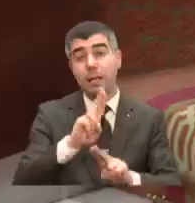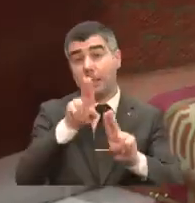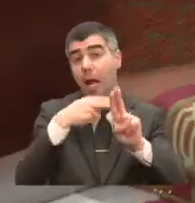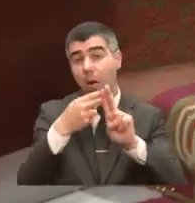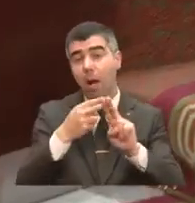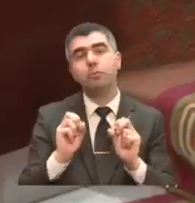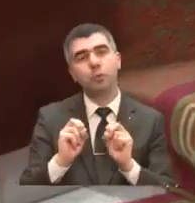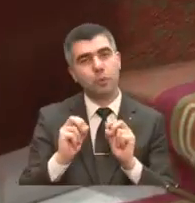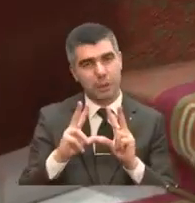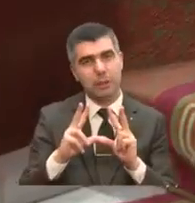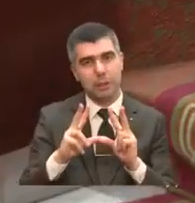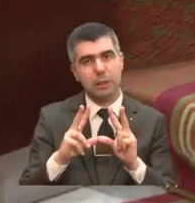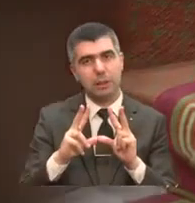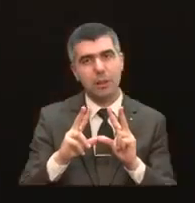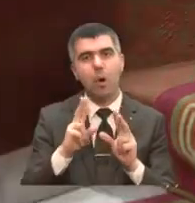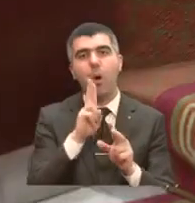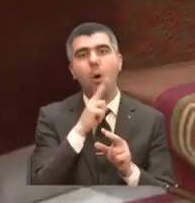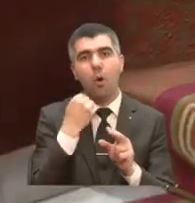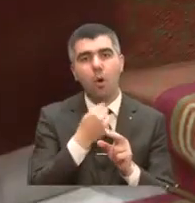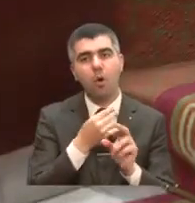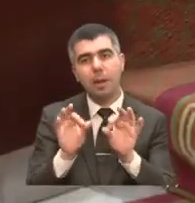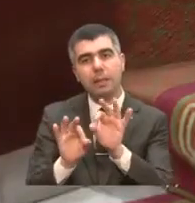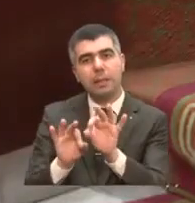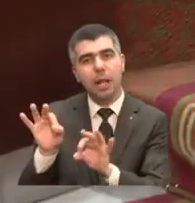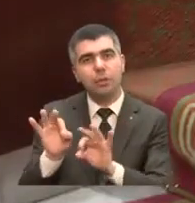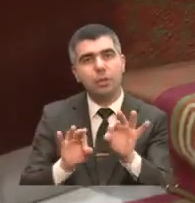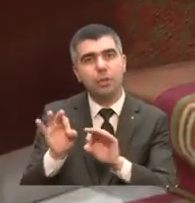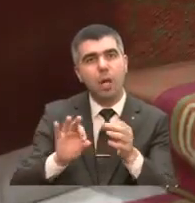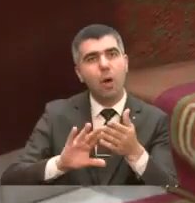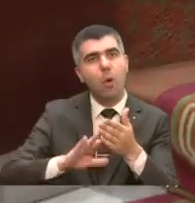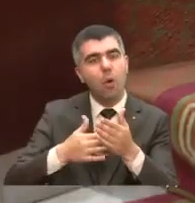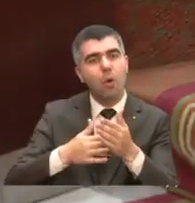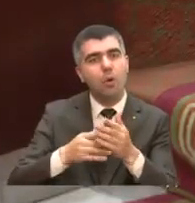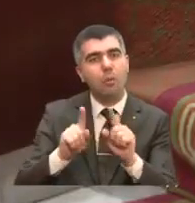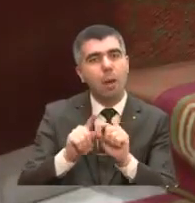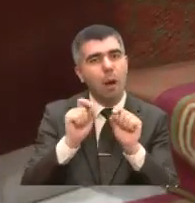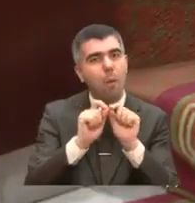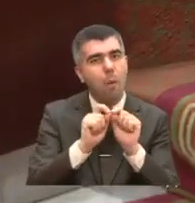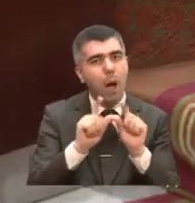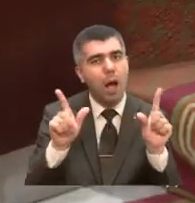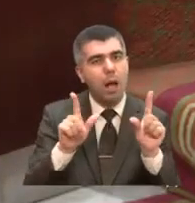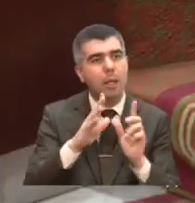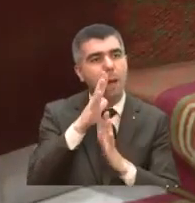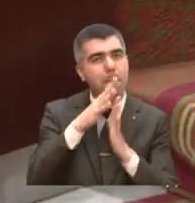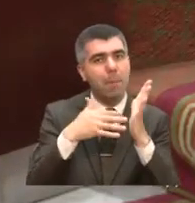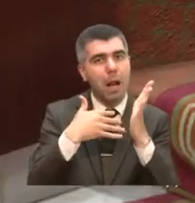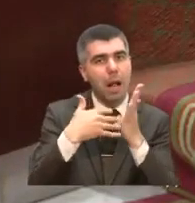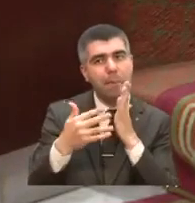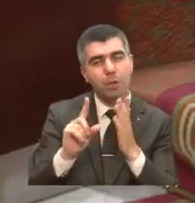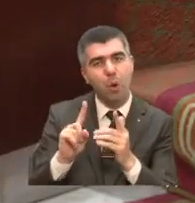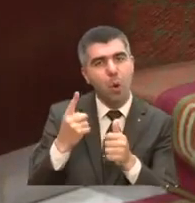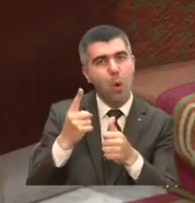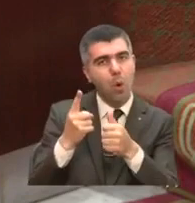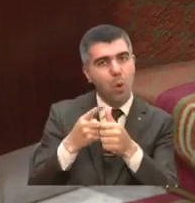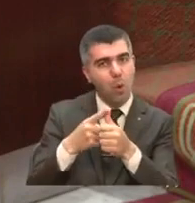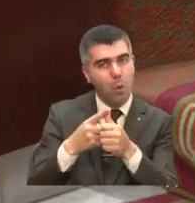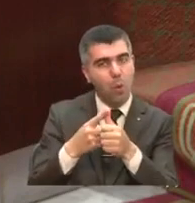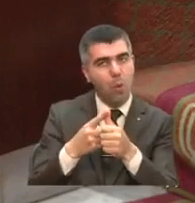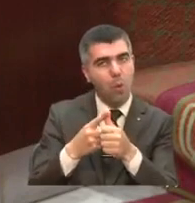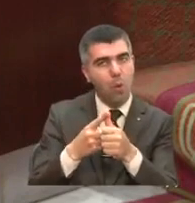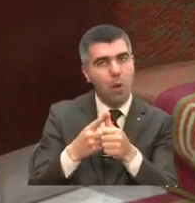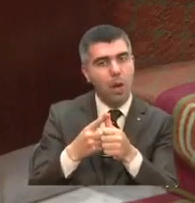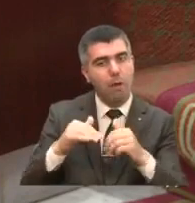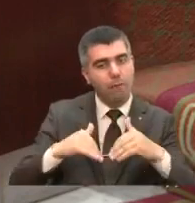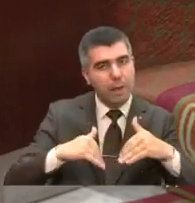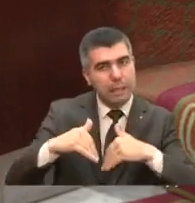للحكومة استراتيجية، وهي التي تترجم في البرامج اللي كاينه، البرنامج الأول ديال عالم الطرق